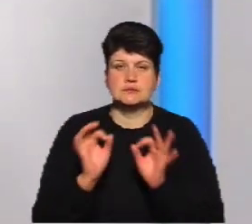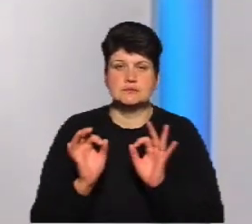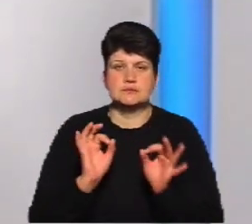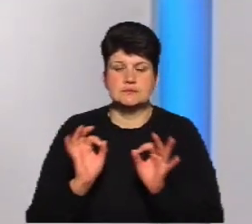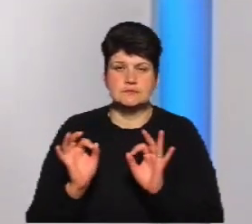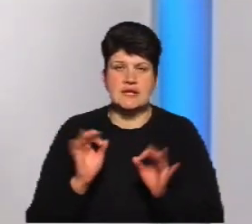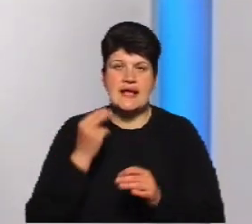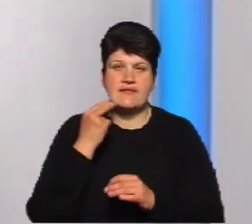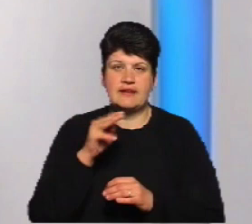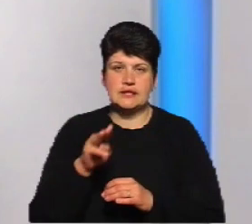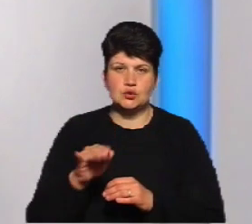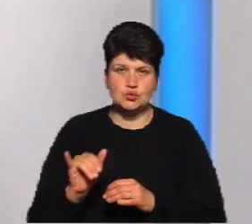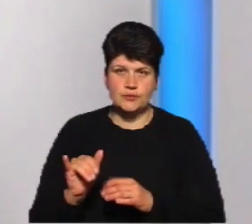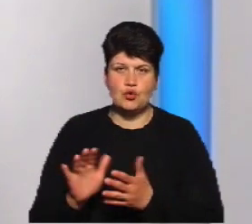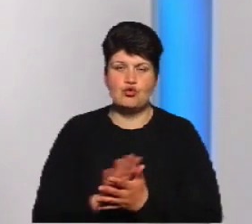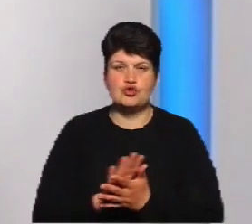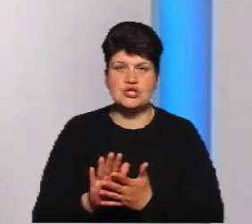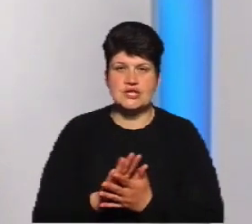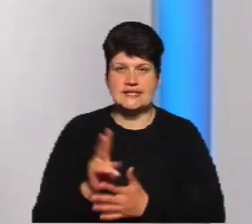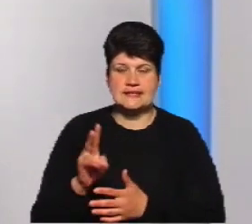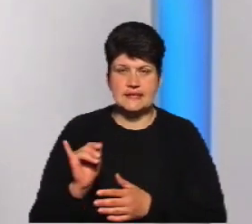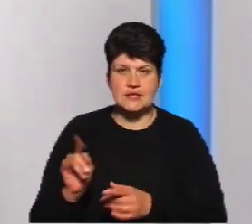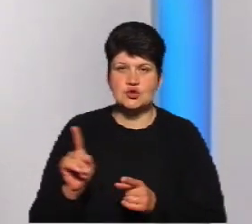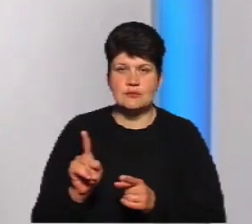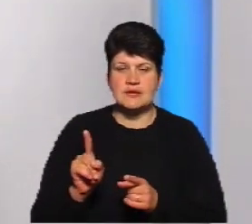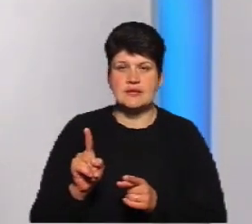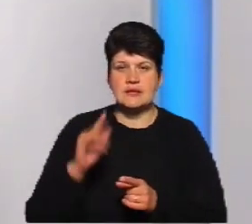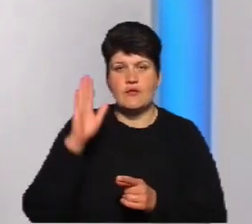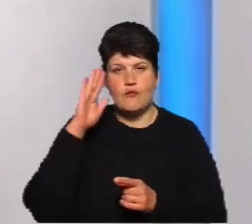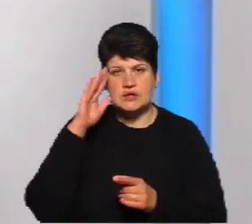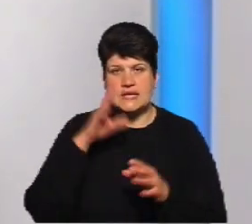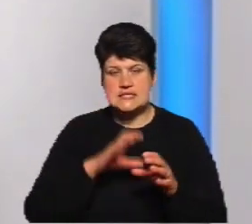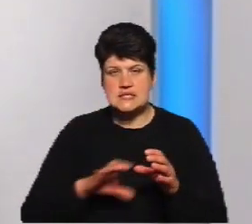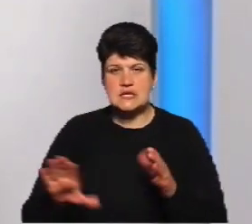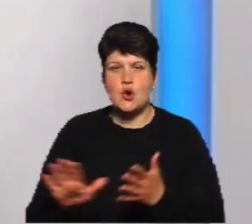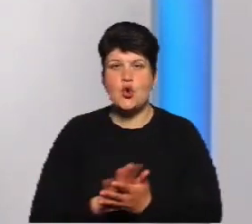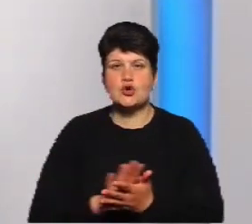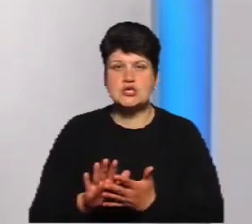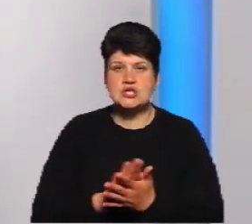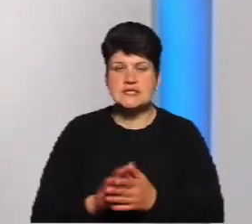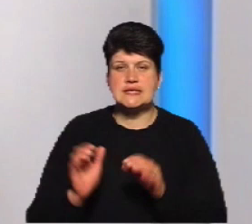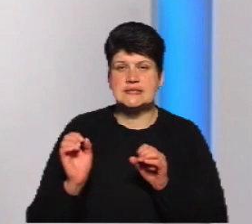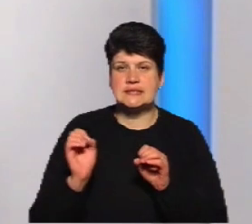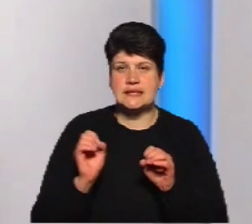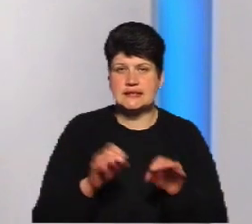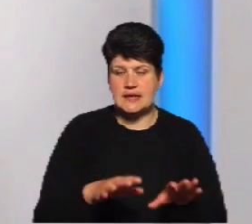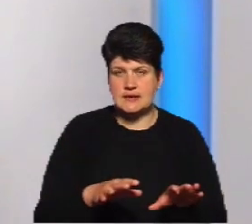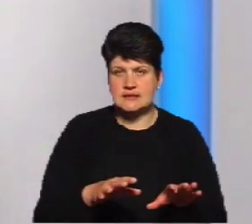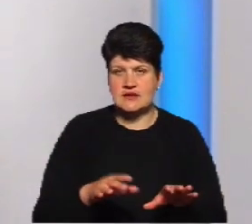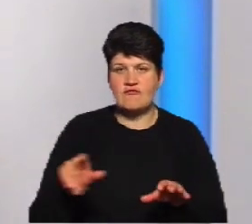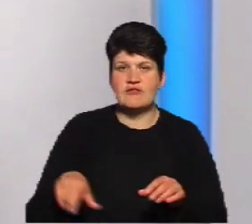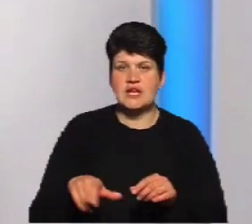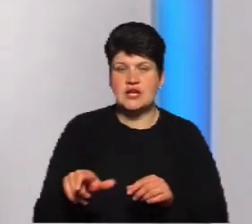ефекту очистки, щоб стічна вода очищена скидалася в річку чи